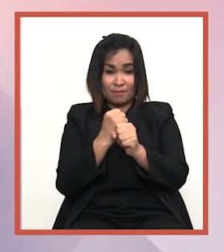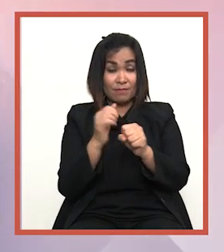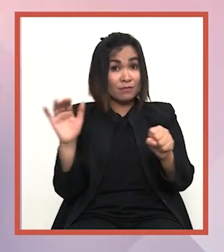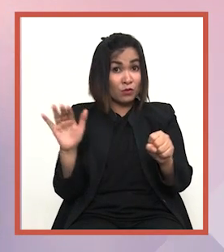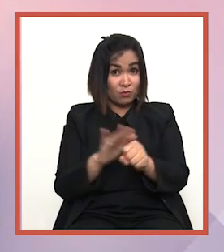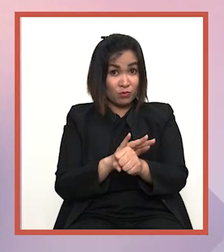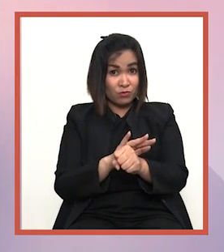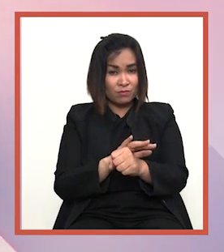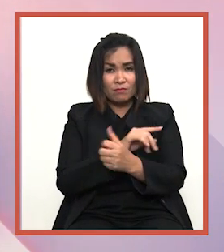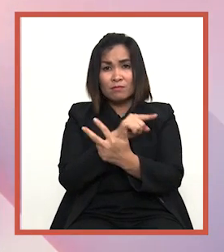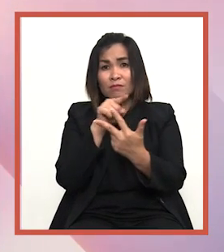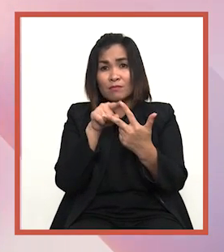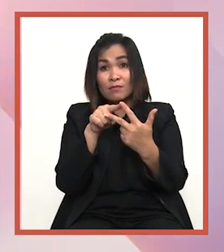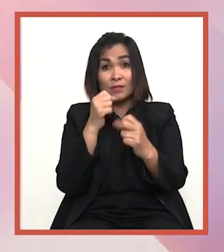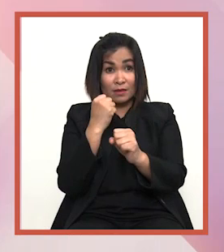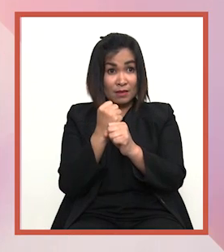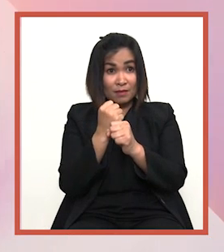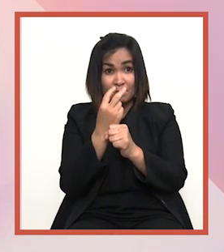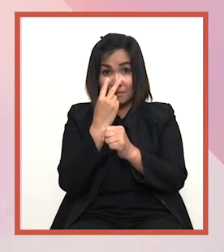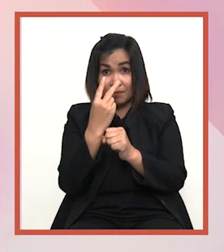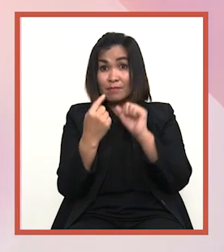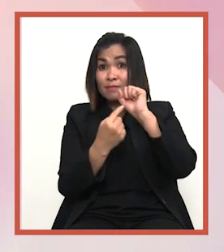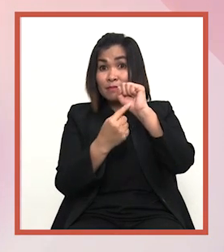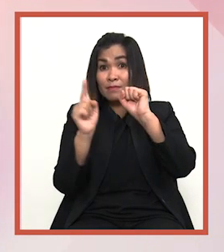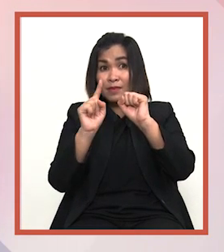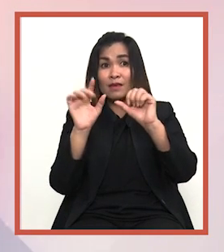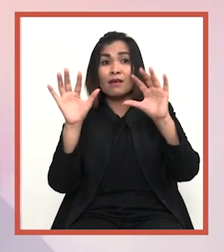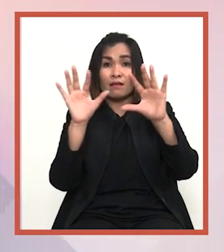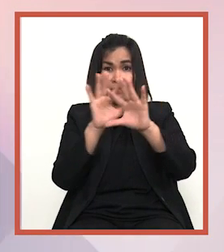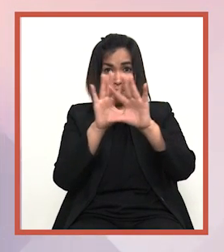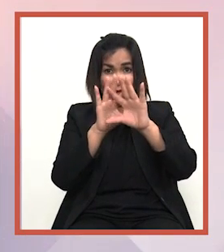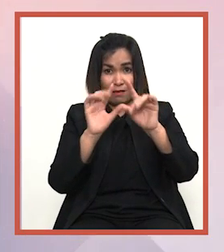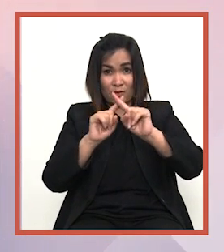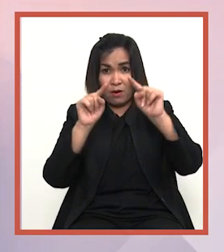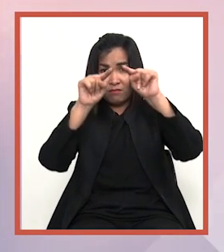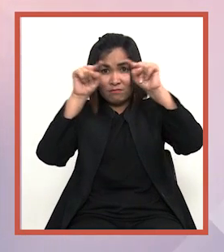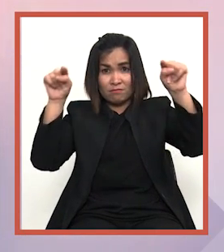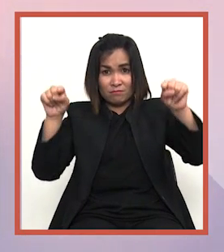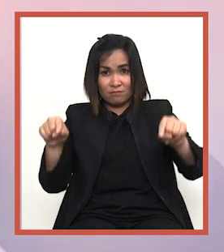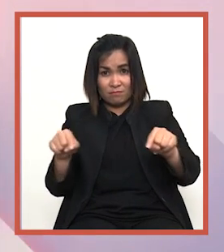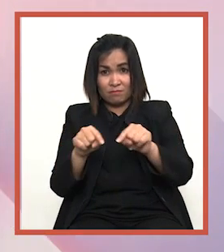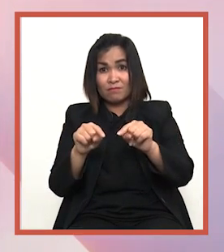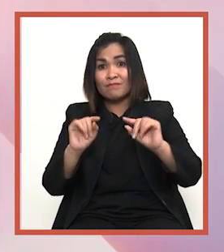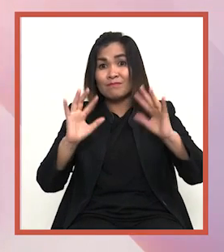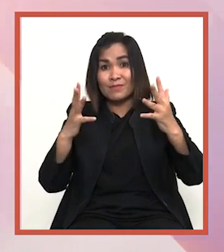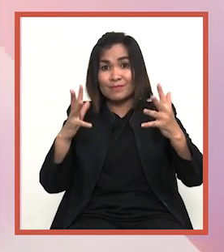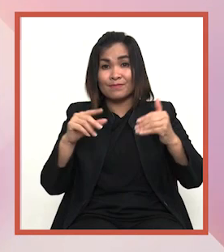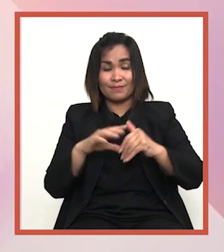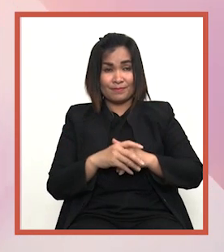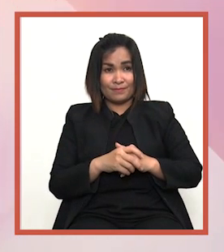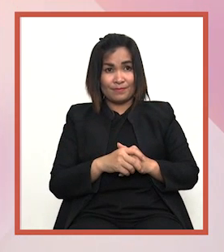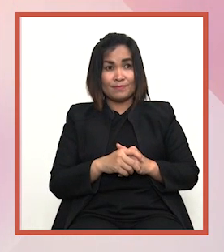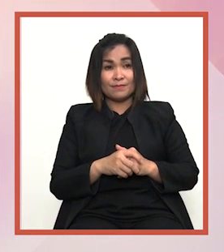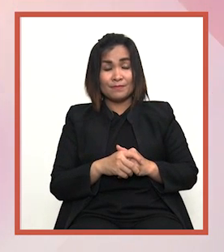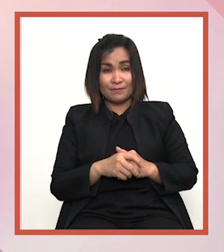ต้ารับไฟฟ้าแบบการทำงานนะครับลักษณะจะคล้ายๆกันแต่ว่าตัดกล่องนะครับข้ออุปกรณ์ด้านนอก